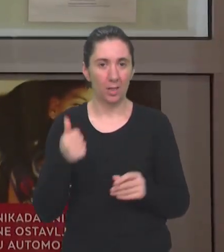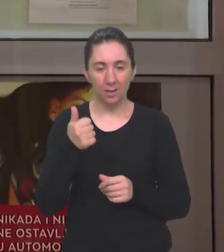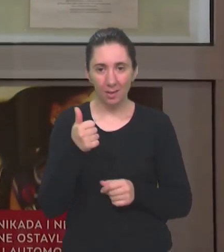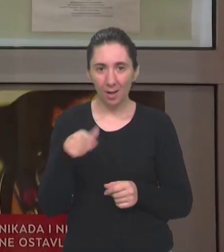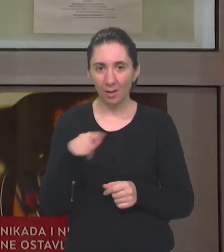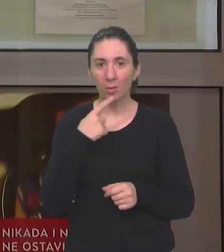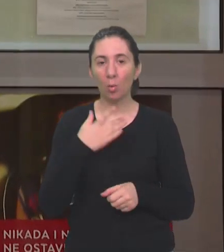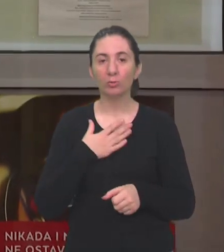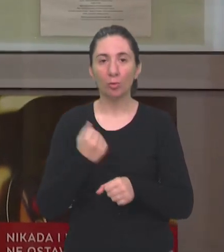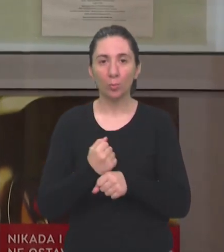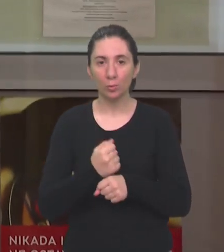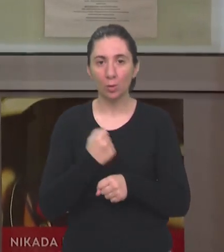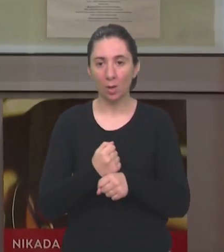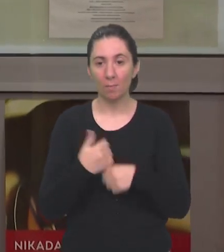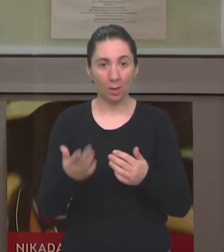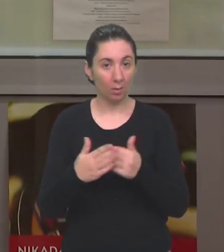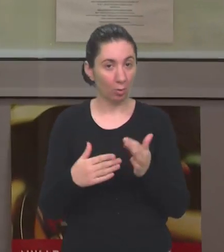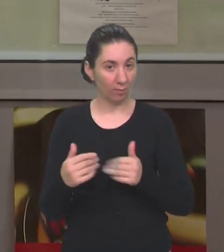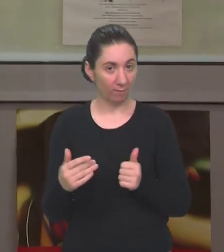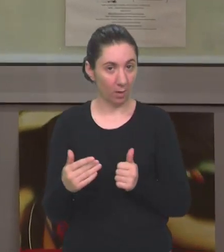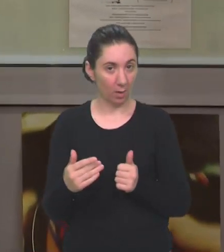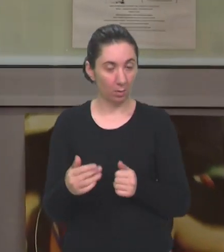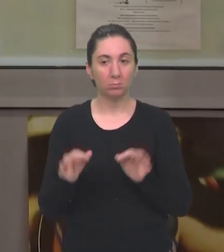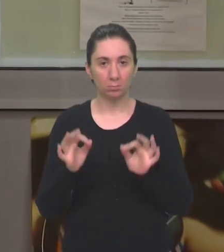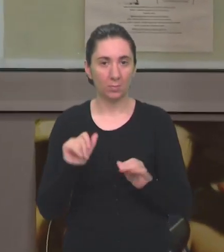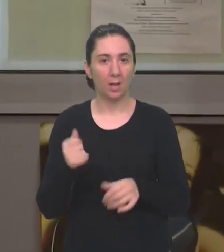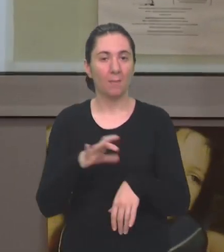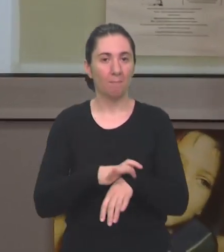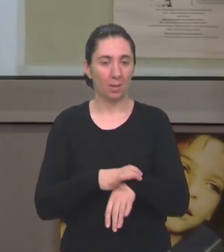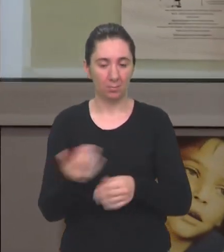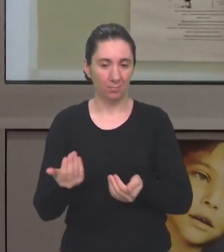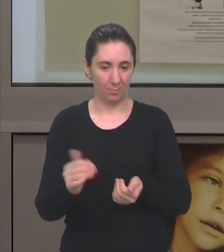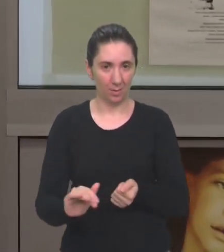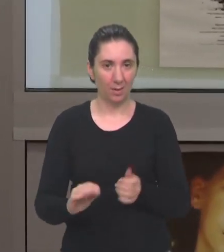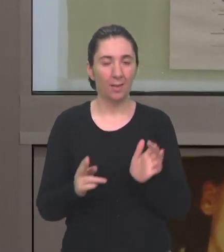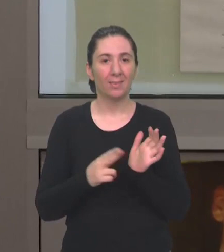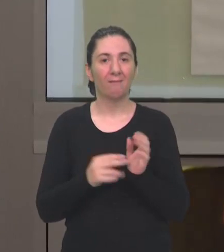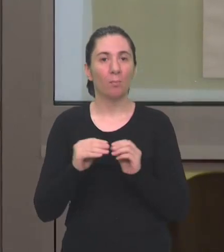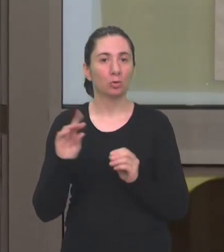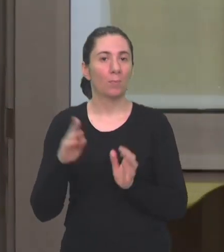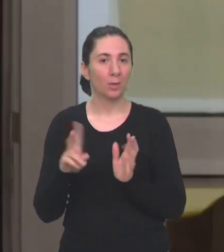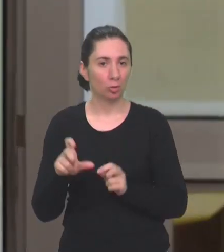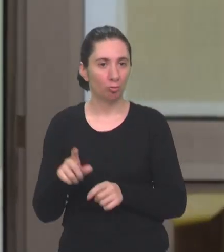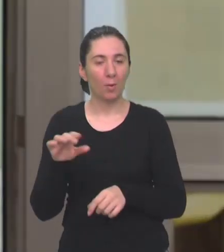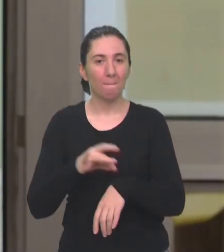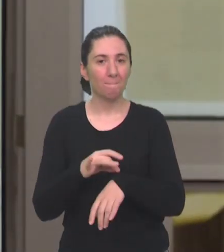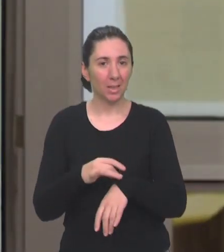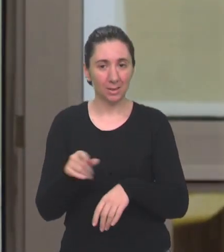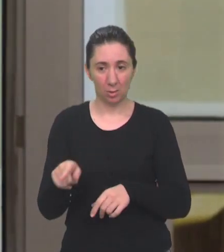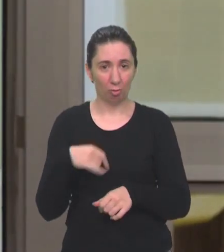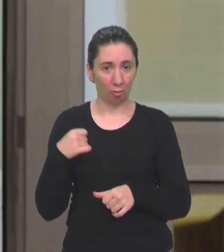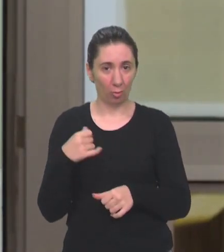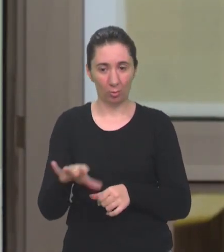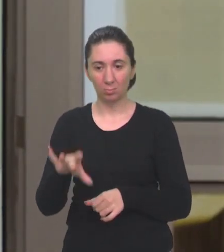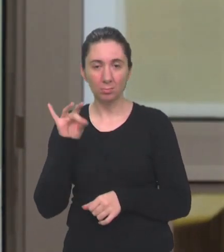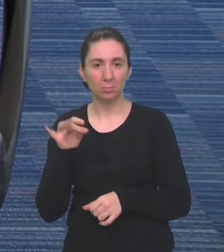od onih koja svoj posao radi predano i kvalitetno zasigurno je pedijatrica Nevenka Božić-Mrđenović, koju su pacijenti ove